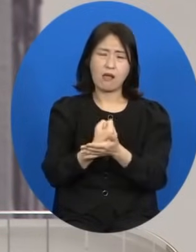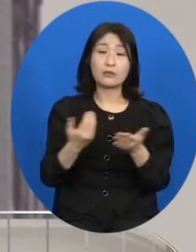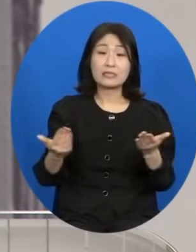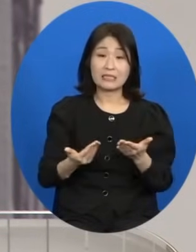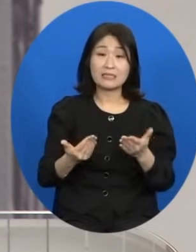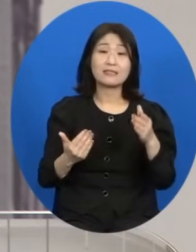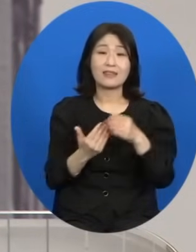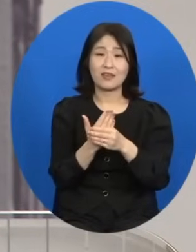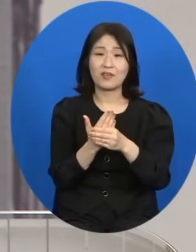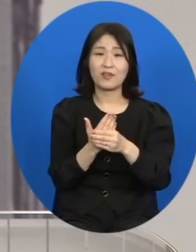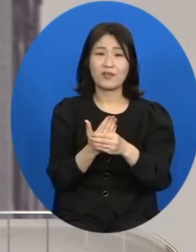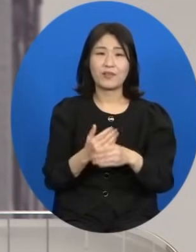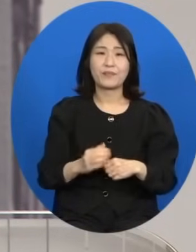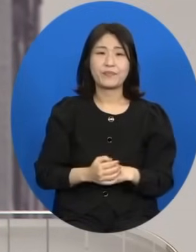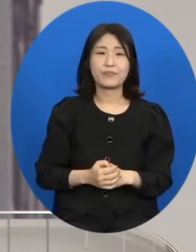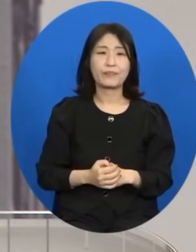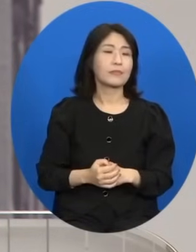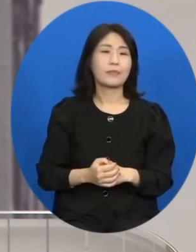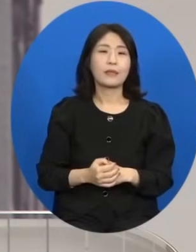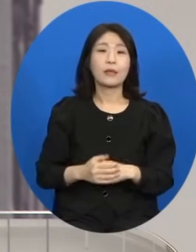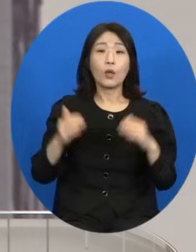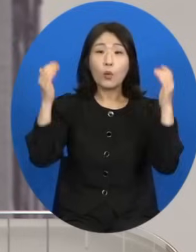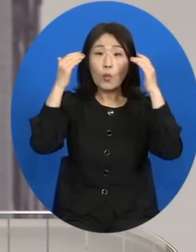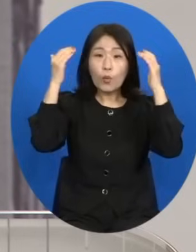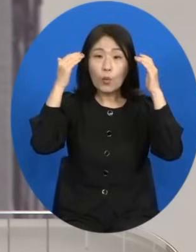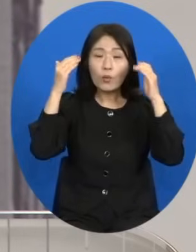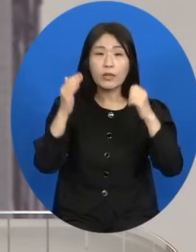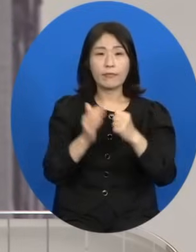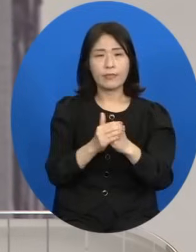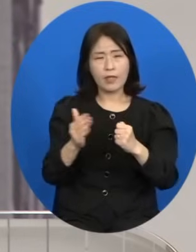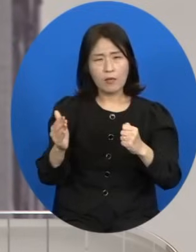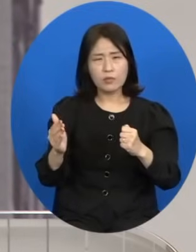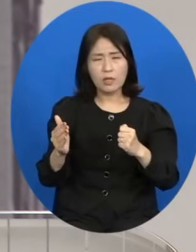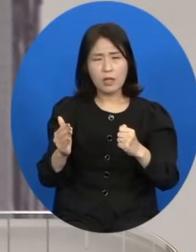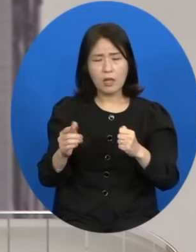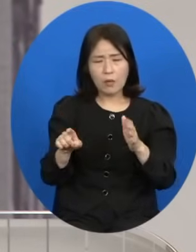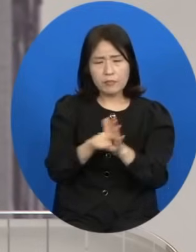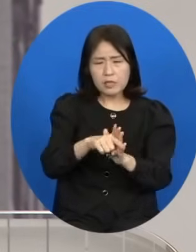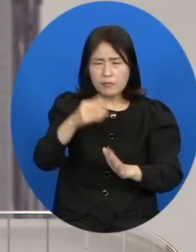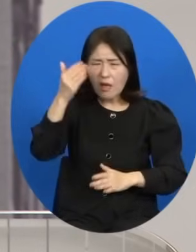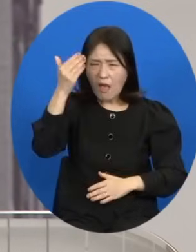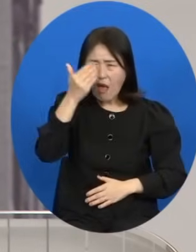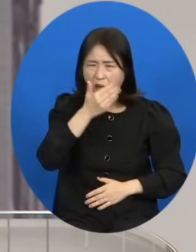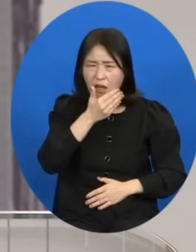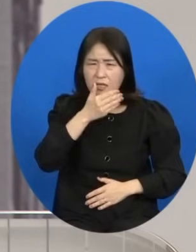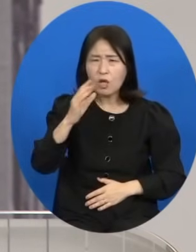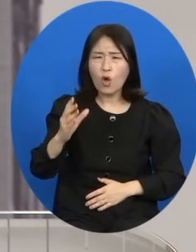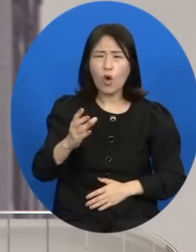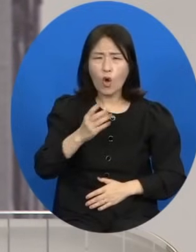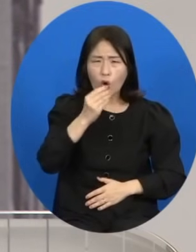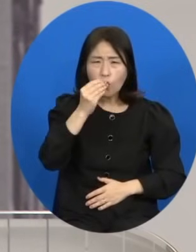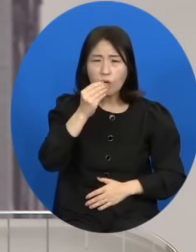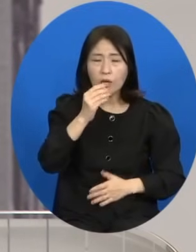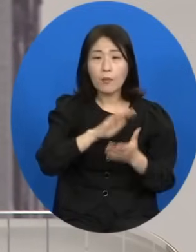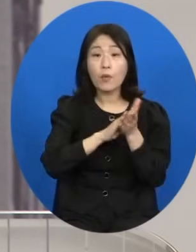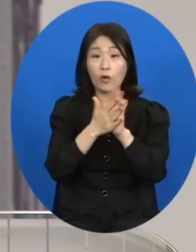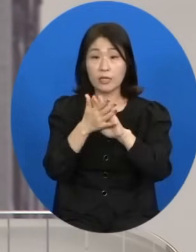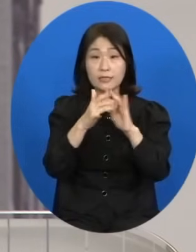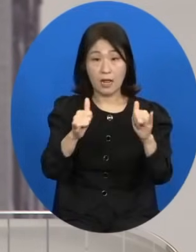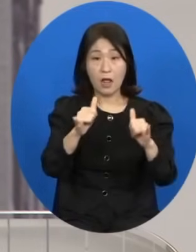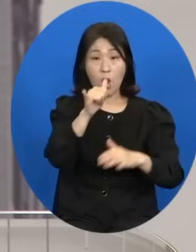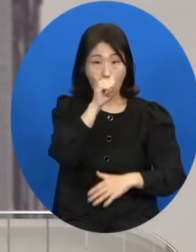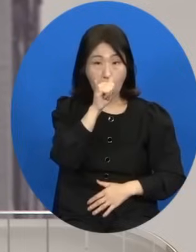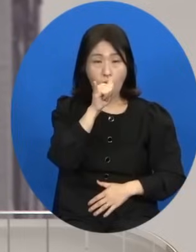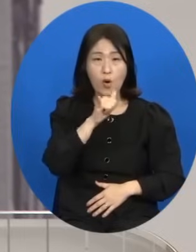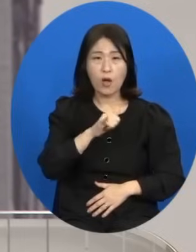것이죠 그래서 고난 때문에 믿음이 정결해지고 더 순해진 사람이 있는가 반면에 고난